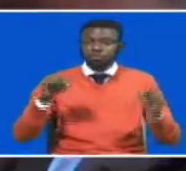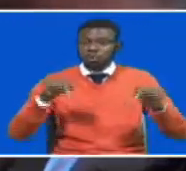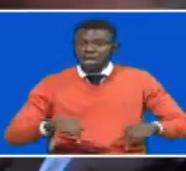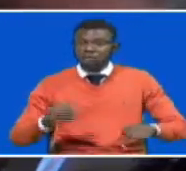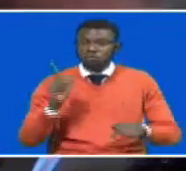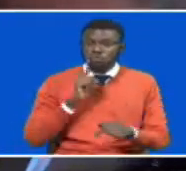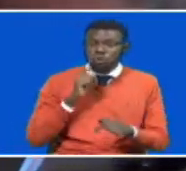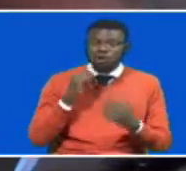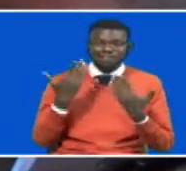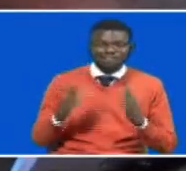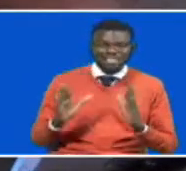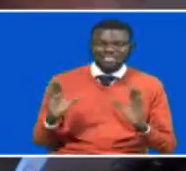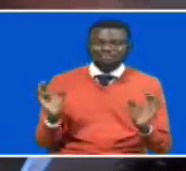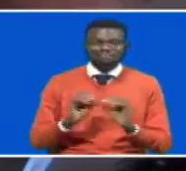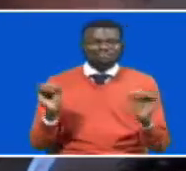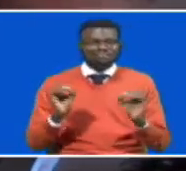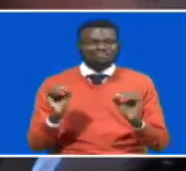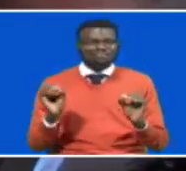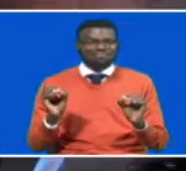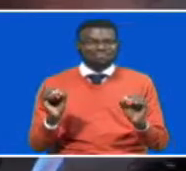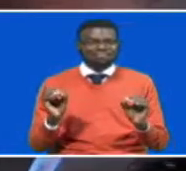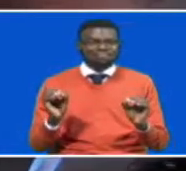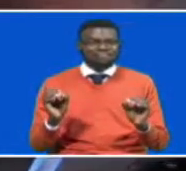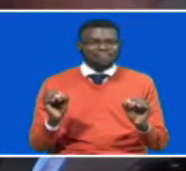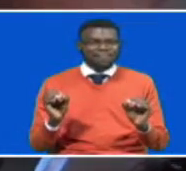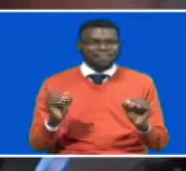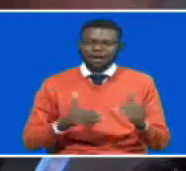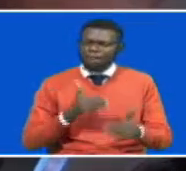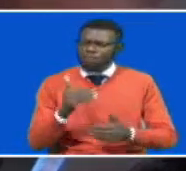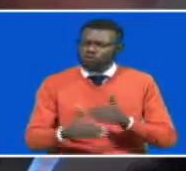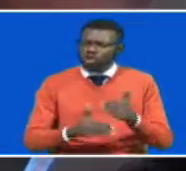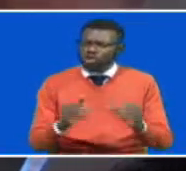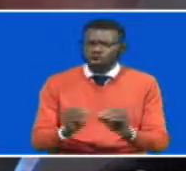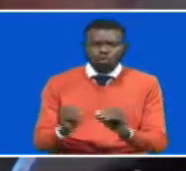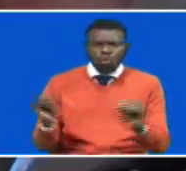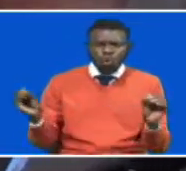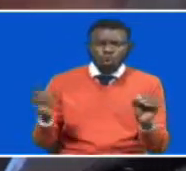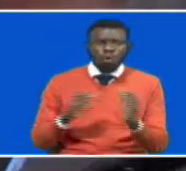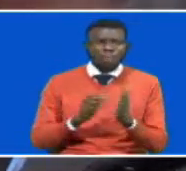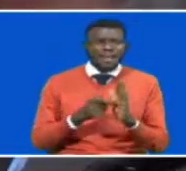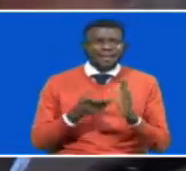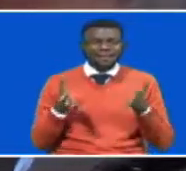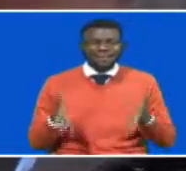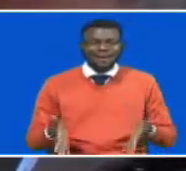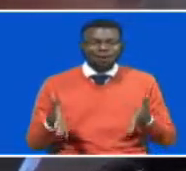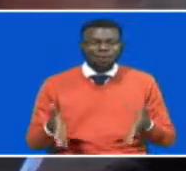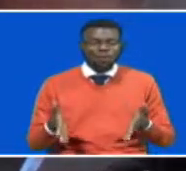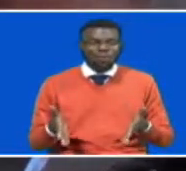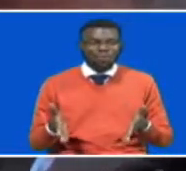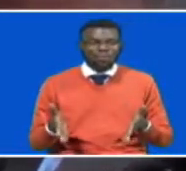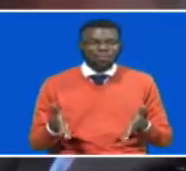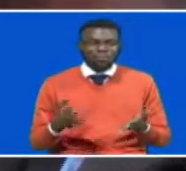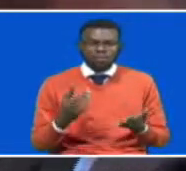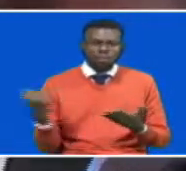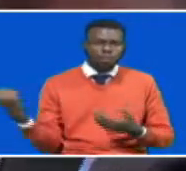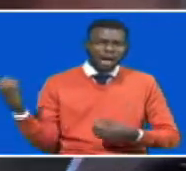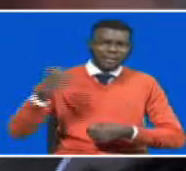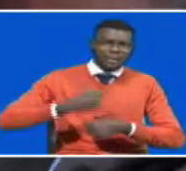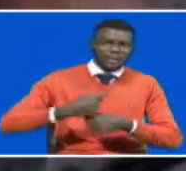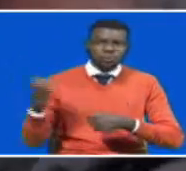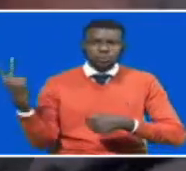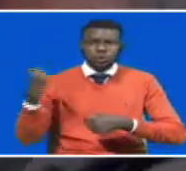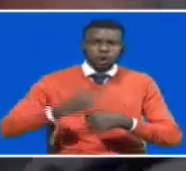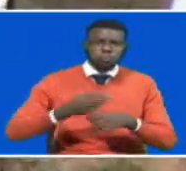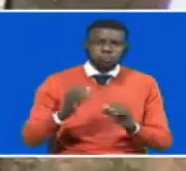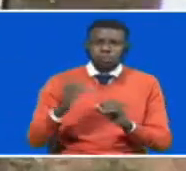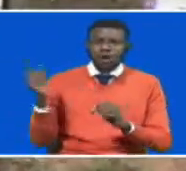you're going to say, voila, this is the test. It's a process. So it might not take one day or two days. It might even